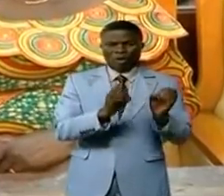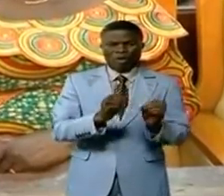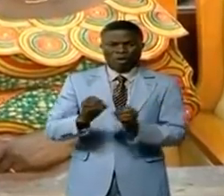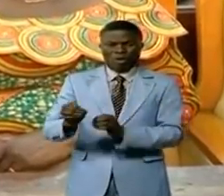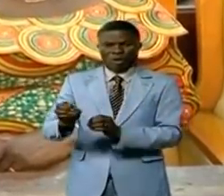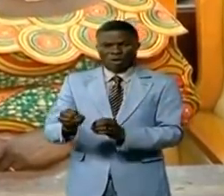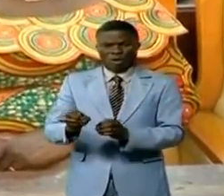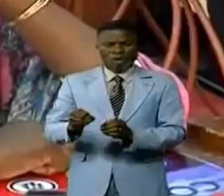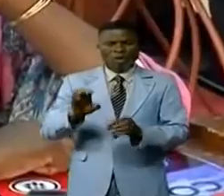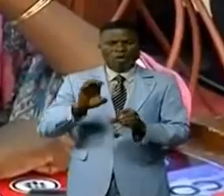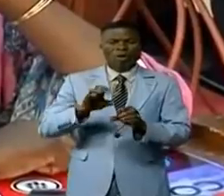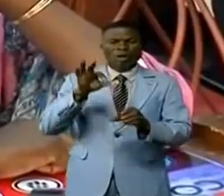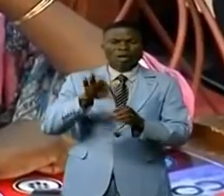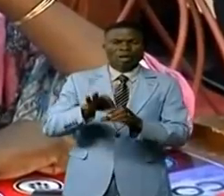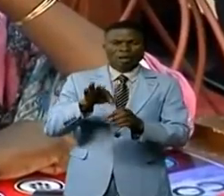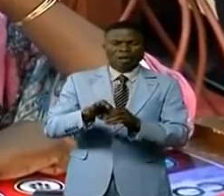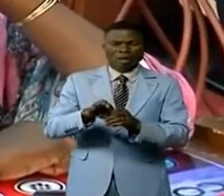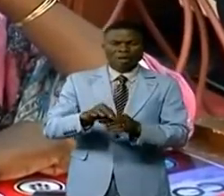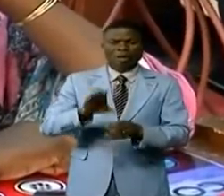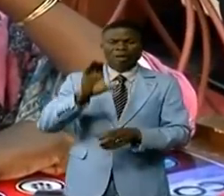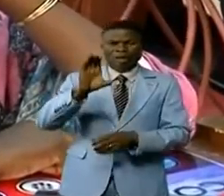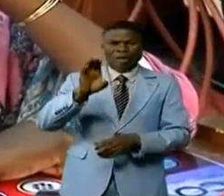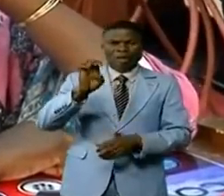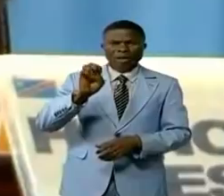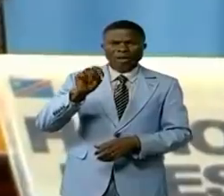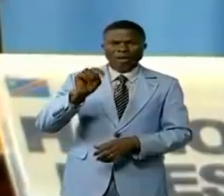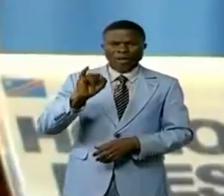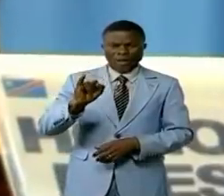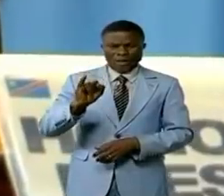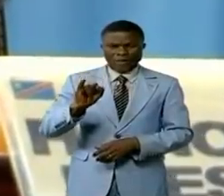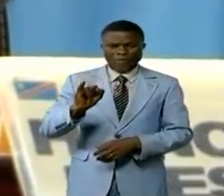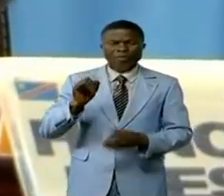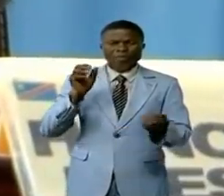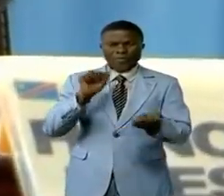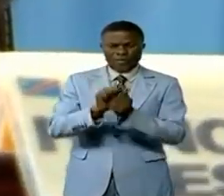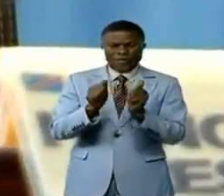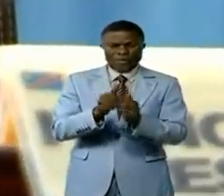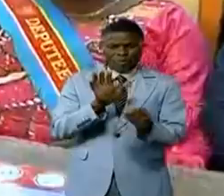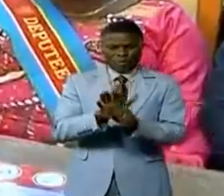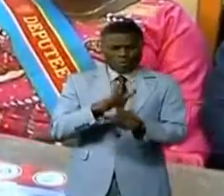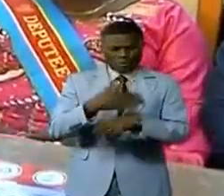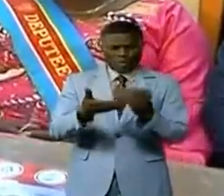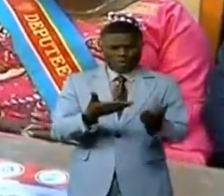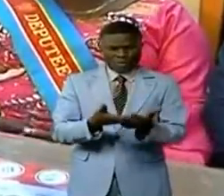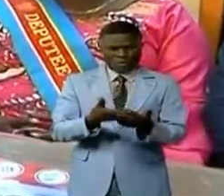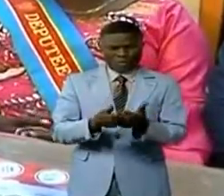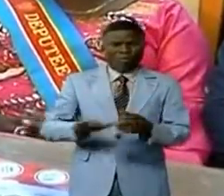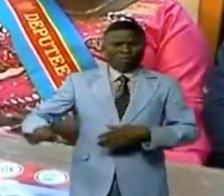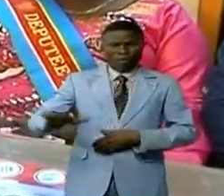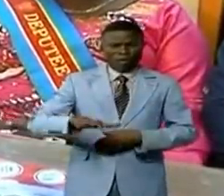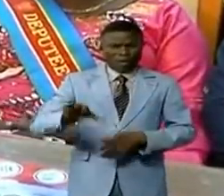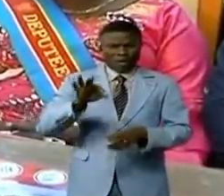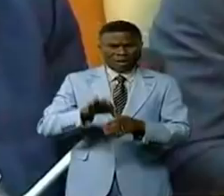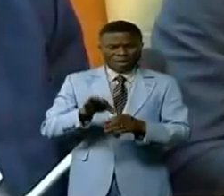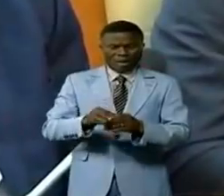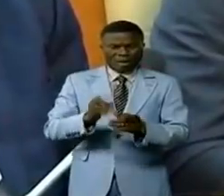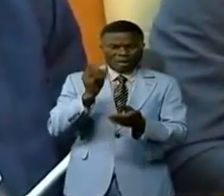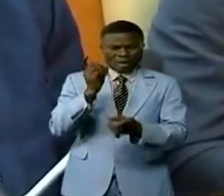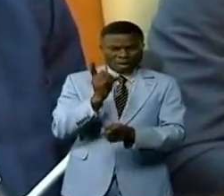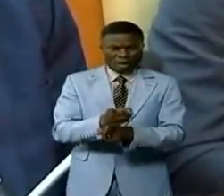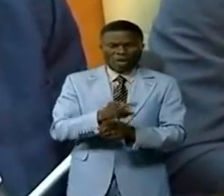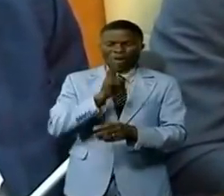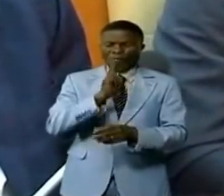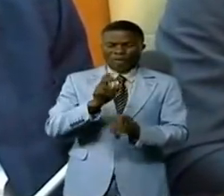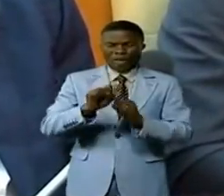organisation de la Commission électorale nationale indépendante. La raison est qu'il y a de quoi à garantir au pays des élections crédibles et